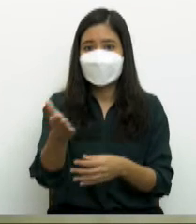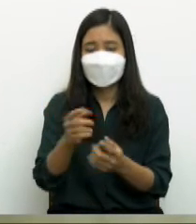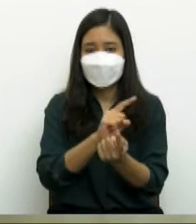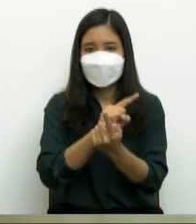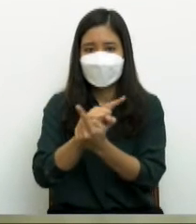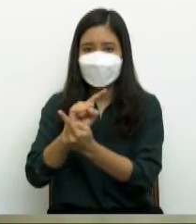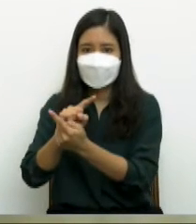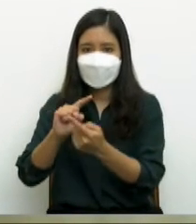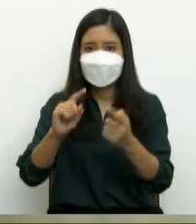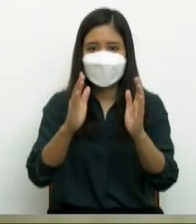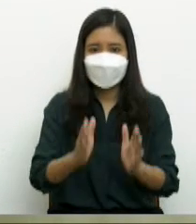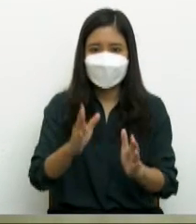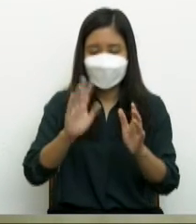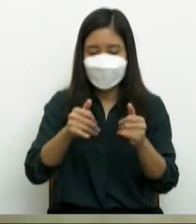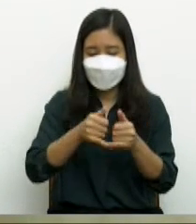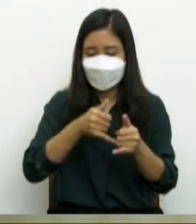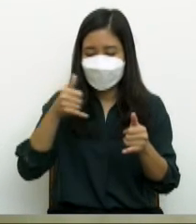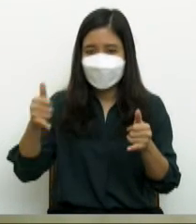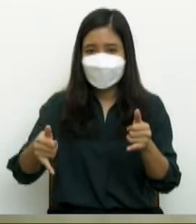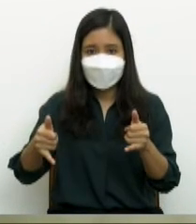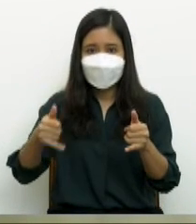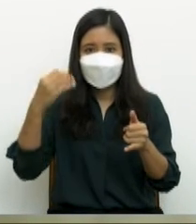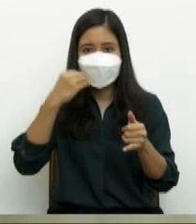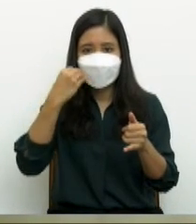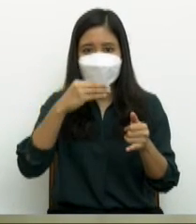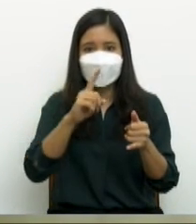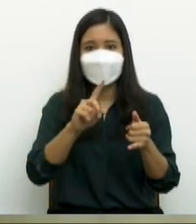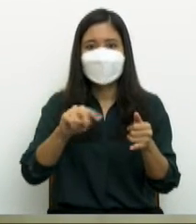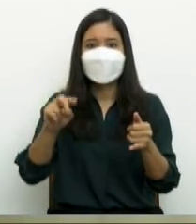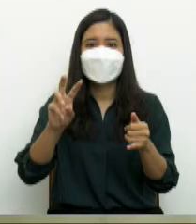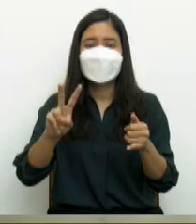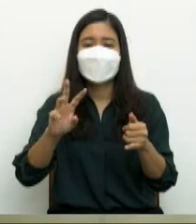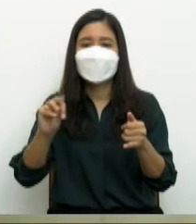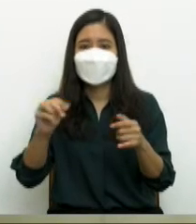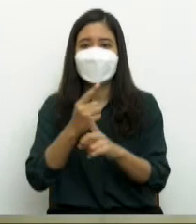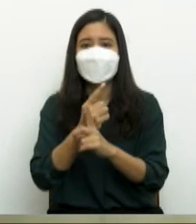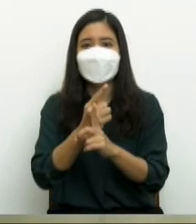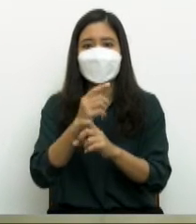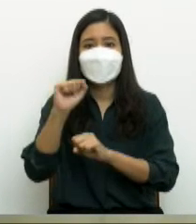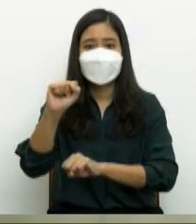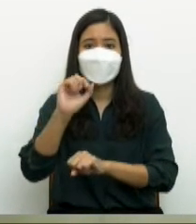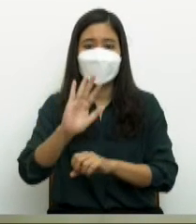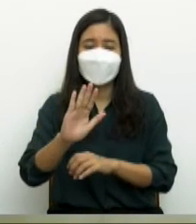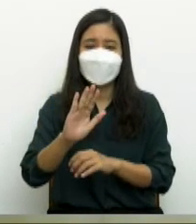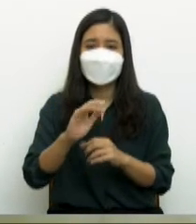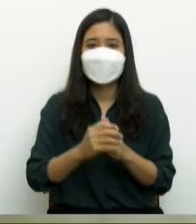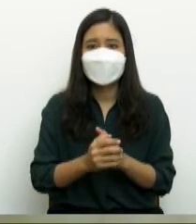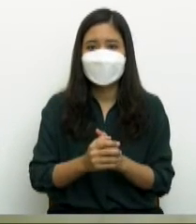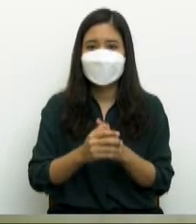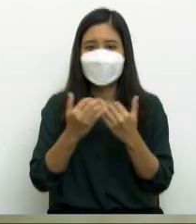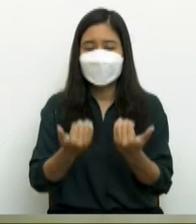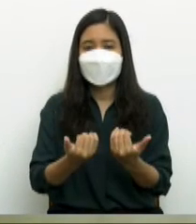ครับในการที่จะรักษาระยะห่างอาการเก็บตัวตามมาตรการทั้งสกอก็โอกาส